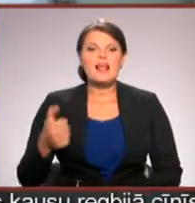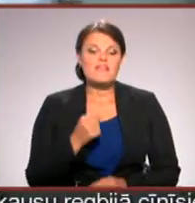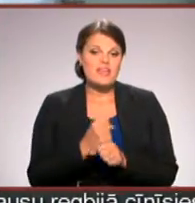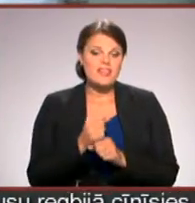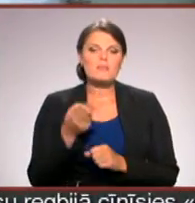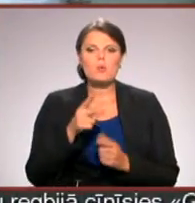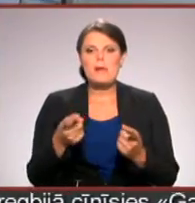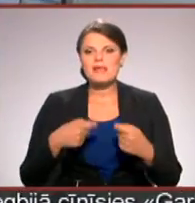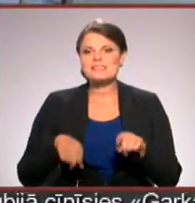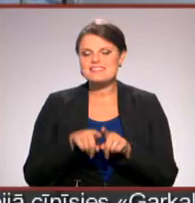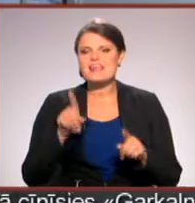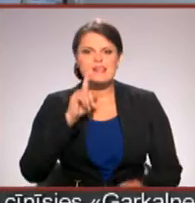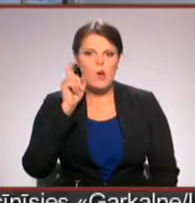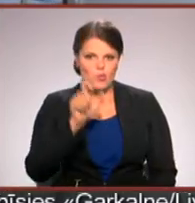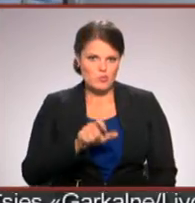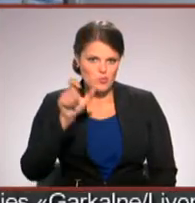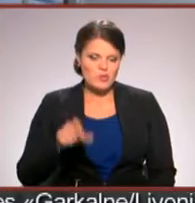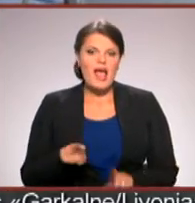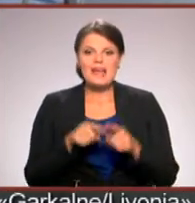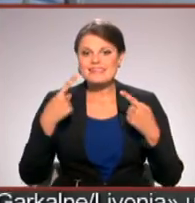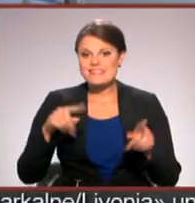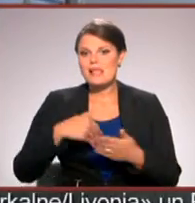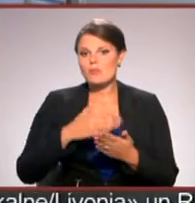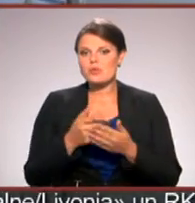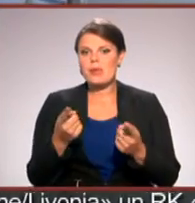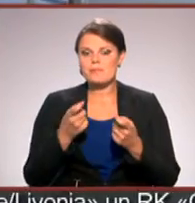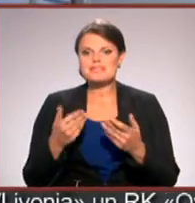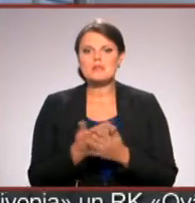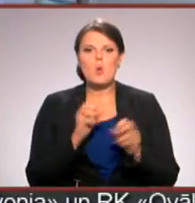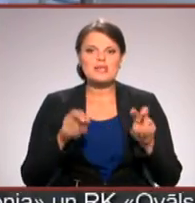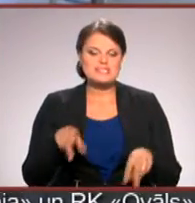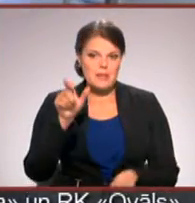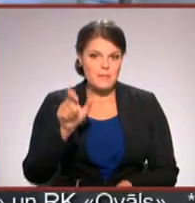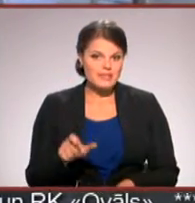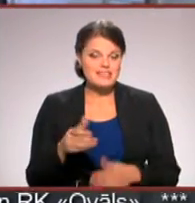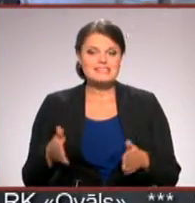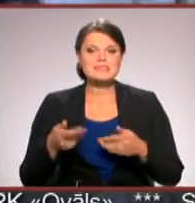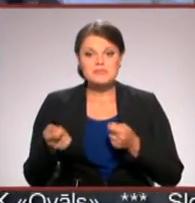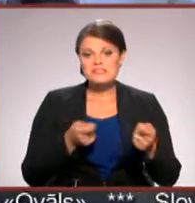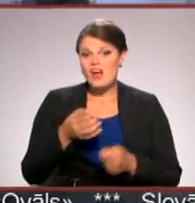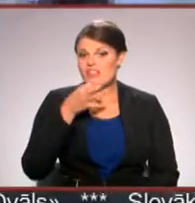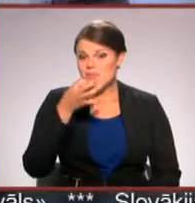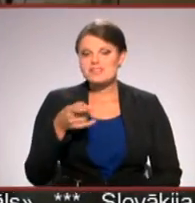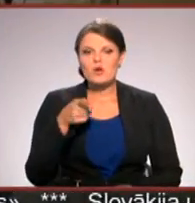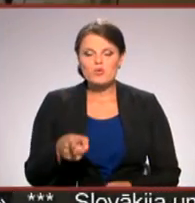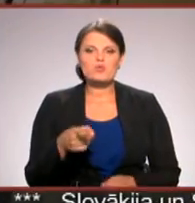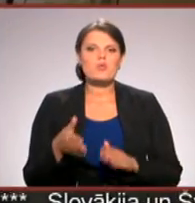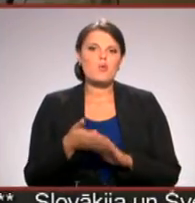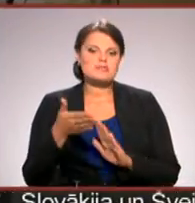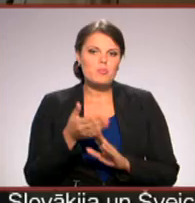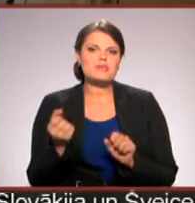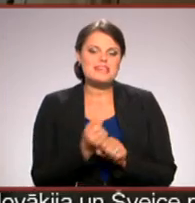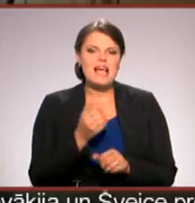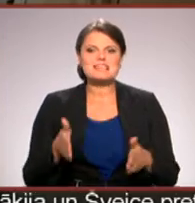darbinieki un piesaistīt arī jauni. Arī citām nodaļām ir piesaistīt jauni speciālisti. Slimnīcas vadība uzsver, ka to sekmējas gan